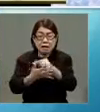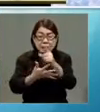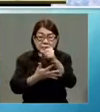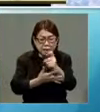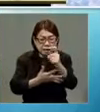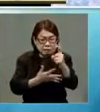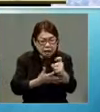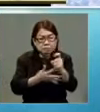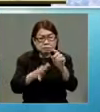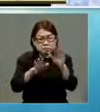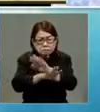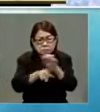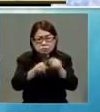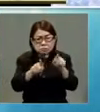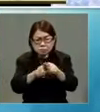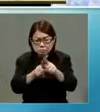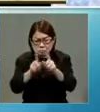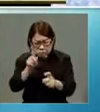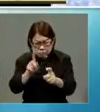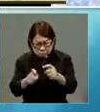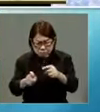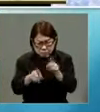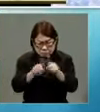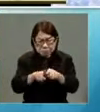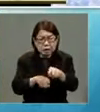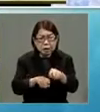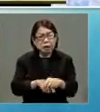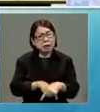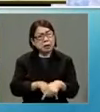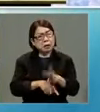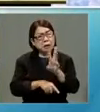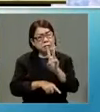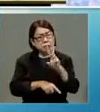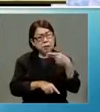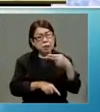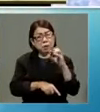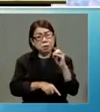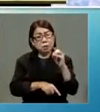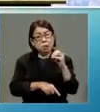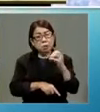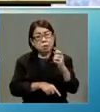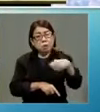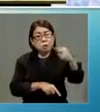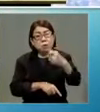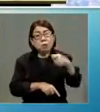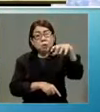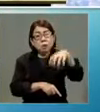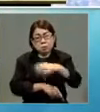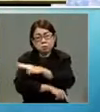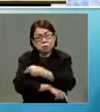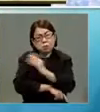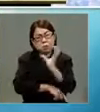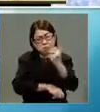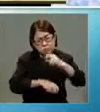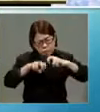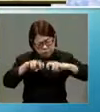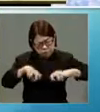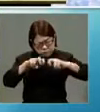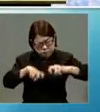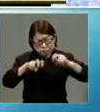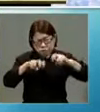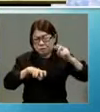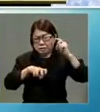กันขณะที่องค์การอนามัยโลกหรือ WHO ก็กล่าวว่ากำลังศึกษาความเป็นไปได้ในการเกี่ยวพันเชื่อม